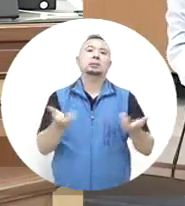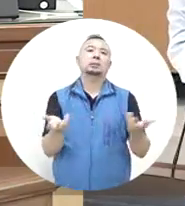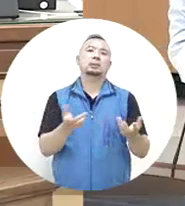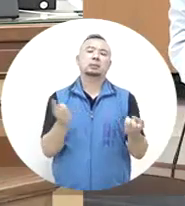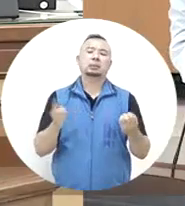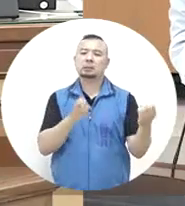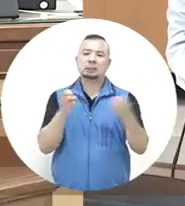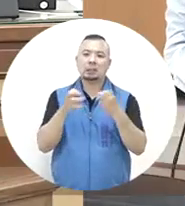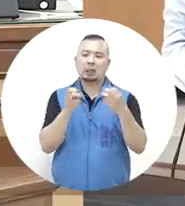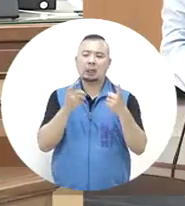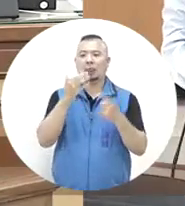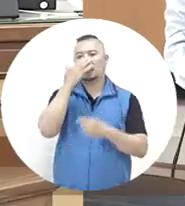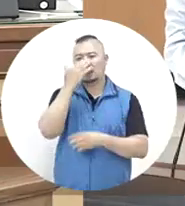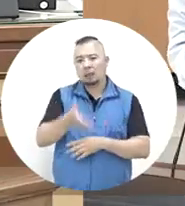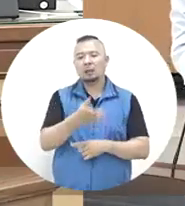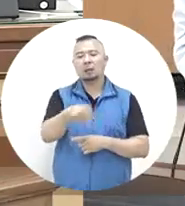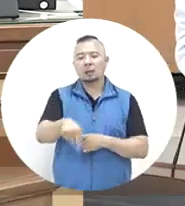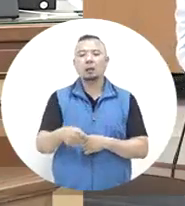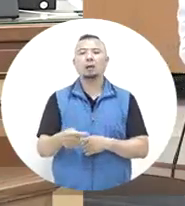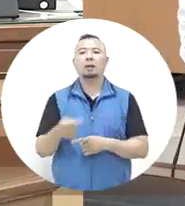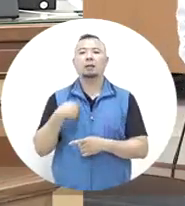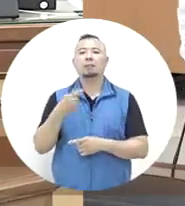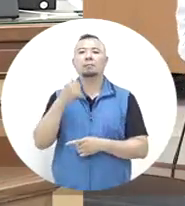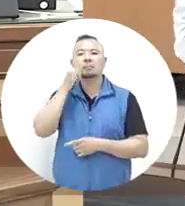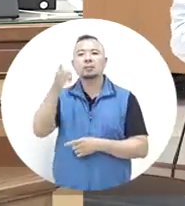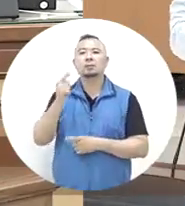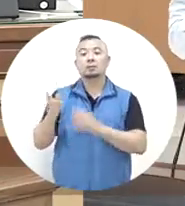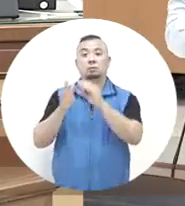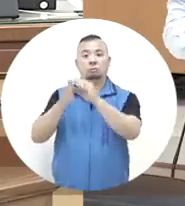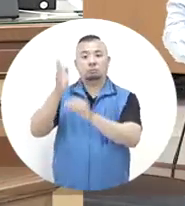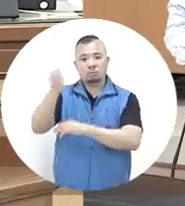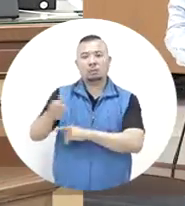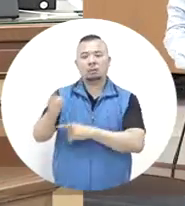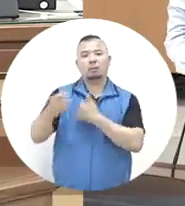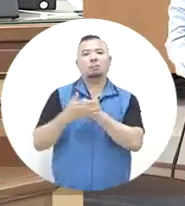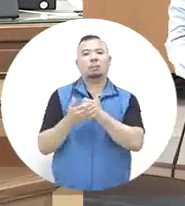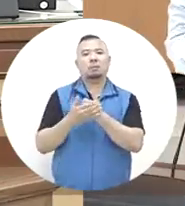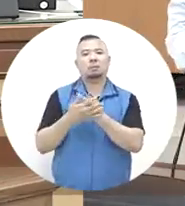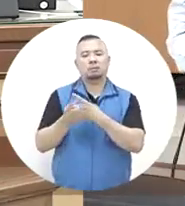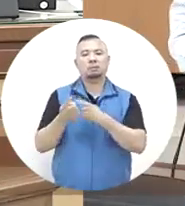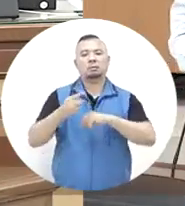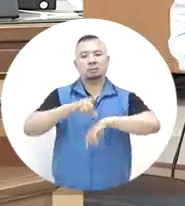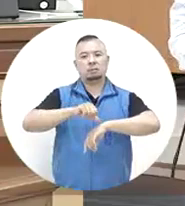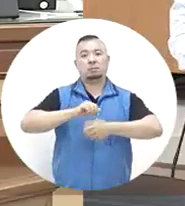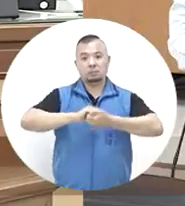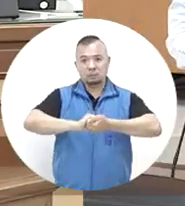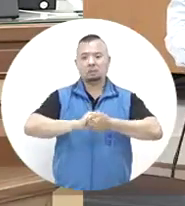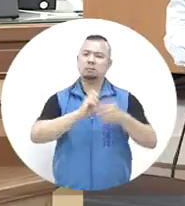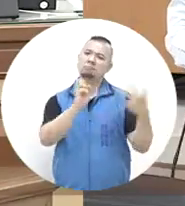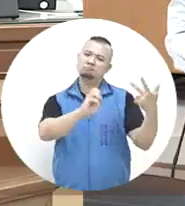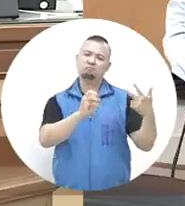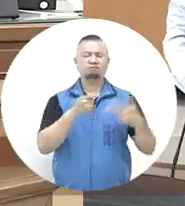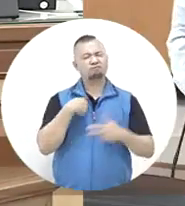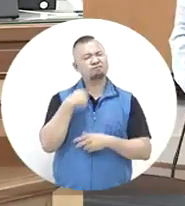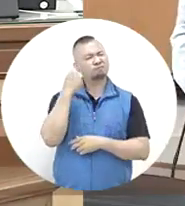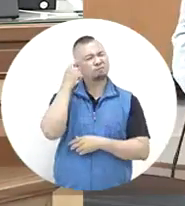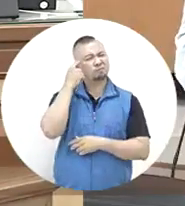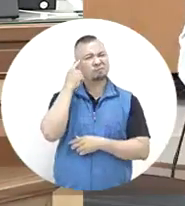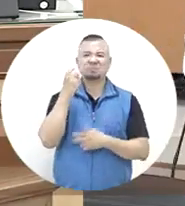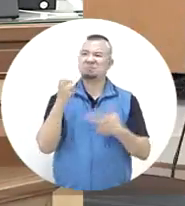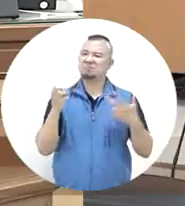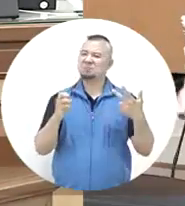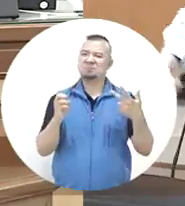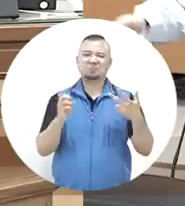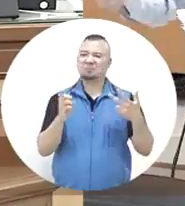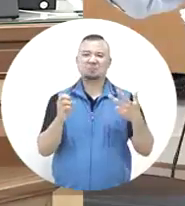吼，啊，局长有帮我瞧，吼，帮我瞧到7点，在这边，吼，我是谢谢局长，可是我觉得7点呐，啊，还是不够，